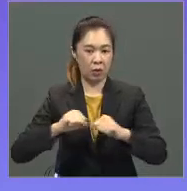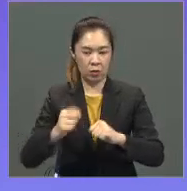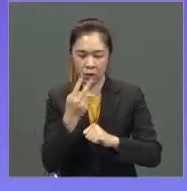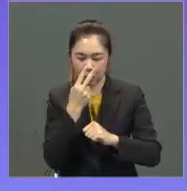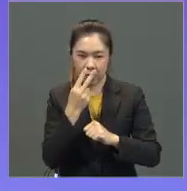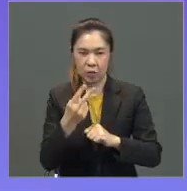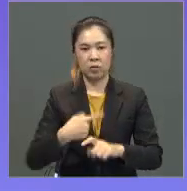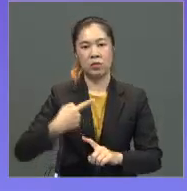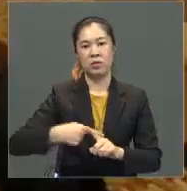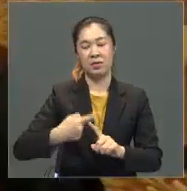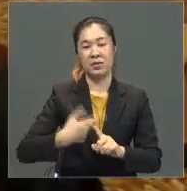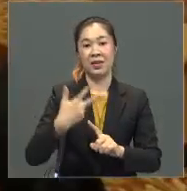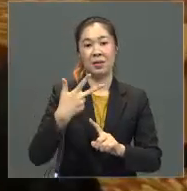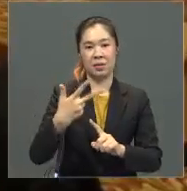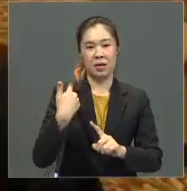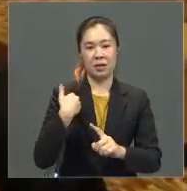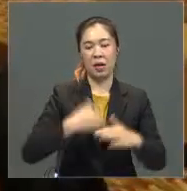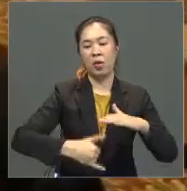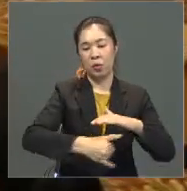ชั่วโมงขึ้นไปในแต่ละวันที่สำคัญก็คือใช้เป็นการเล่นพนันออนไลน์โอ้โหอันนี้น่ากลัวมากเล่นพนันออนไลน์อย่างเดียวไม่พอนะครับผลที่ได้ปรากฏว่ามันแน่นอนอยู่แล้วการพนันได้เสียก็ต้องมากกว่าได้นะมีแต่ผลเสียตามมานะคะนี่เป็นข้อมูลที่เครือข่ายเยาวชนลดปัจจัยเสี่ยงเขาสำรวจมาว่าในช่วง3